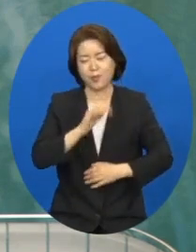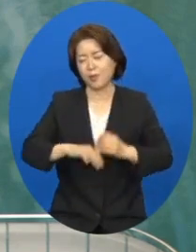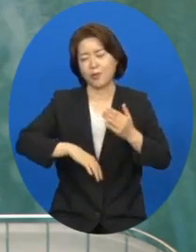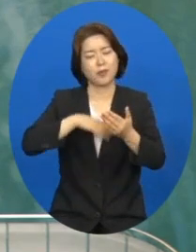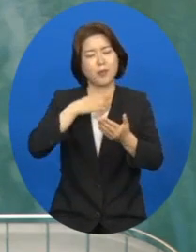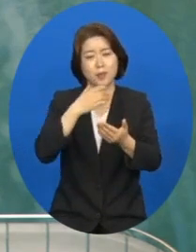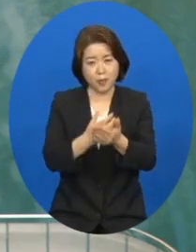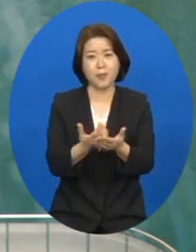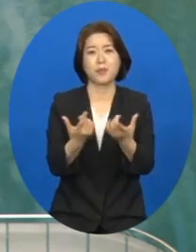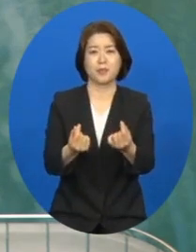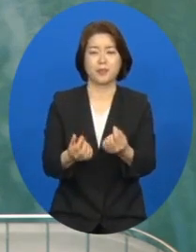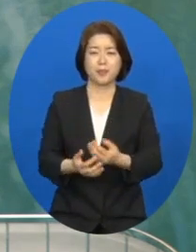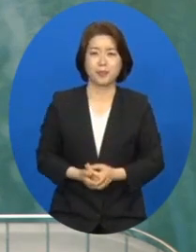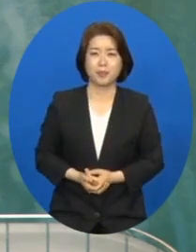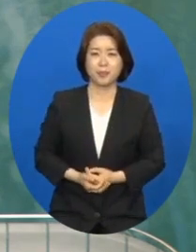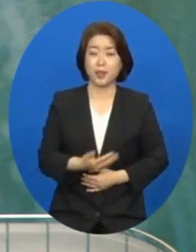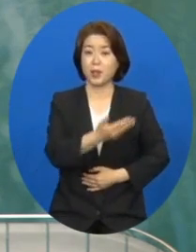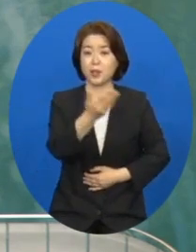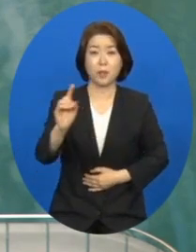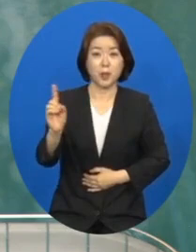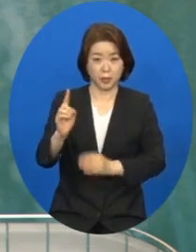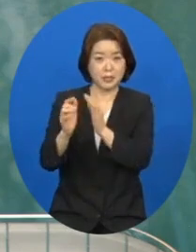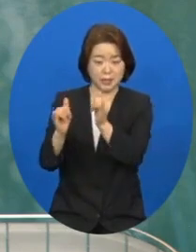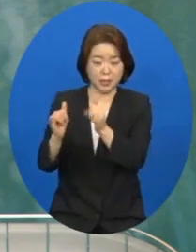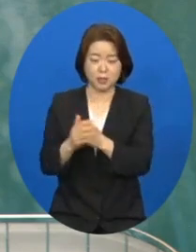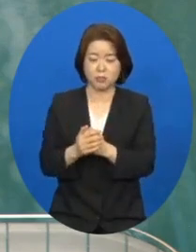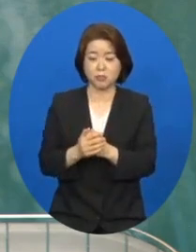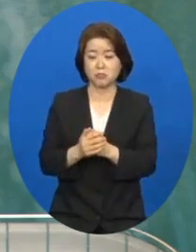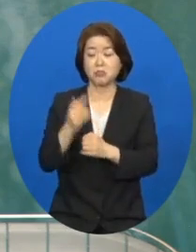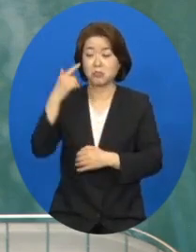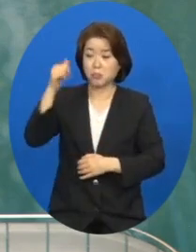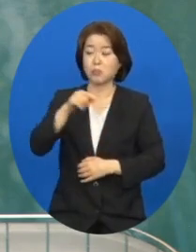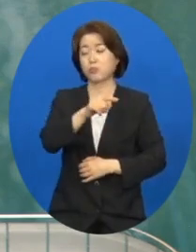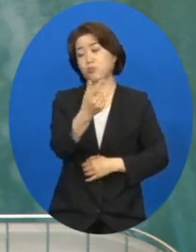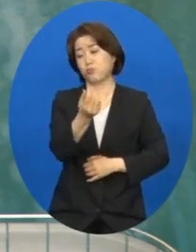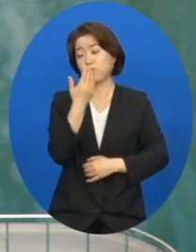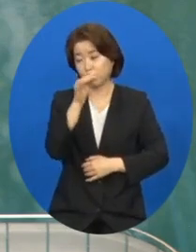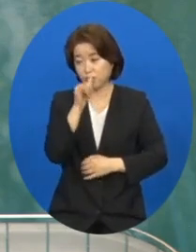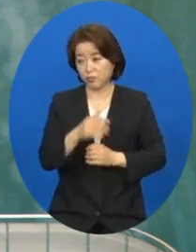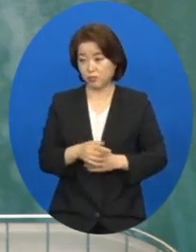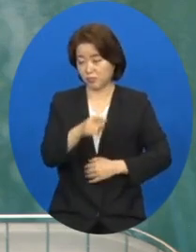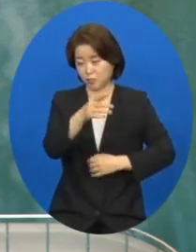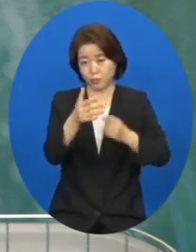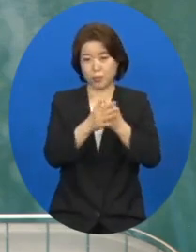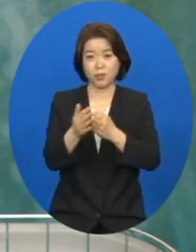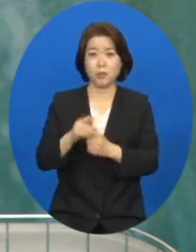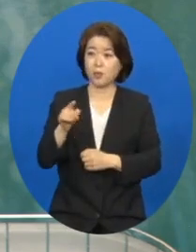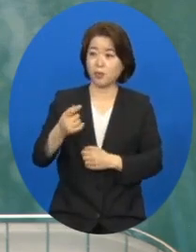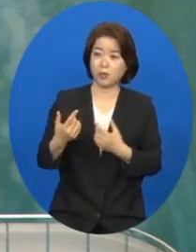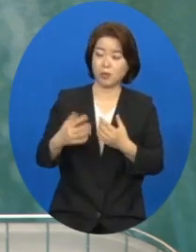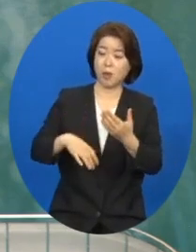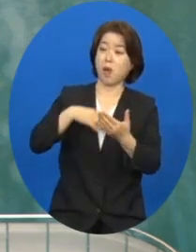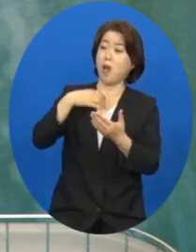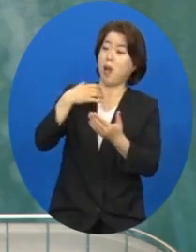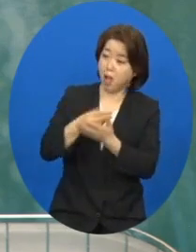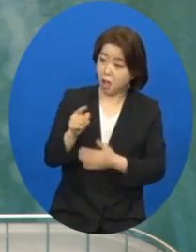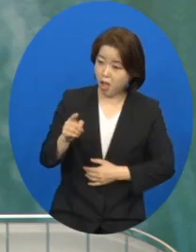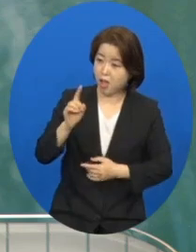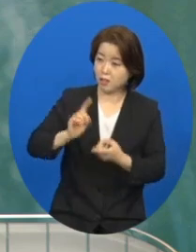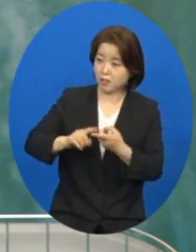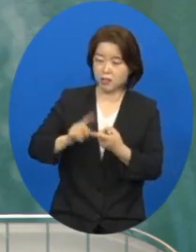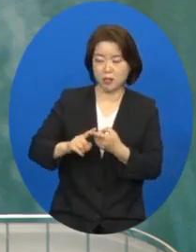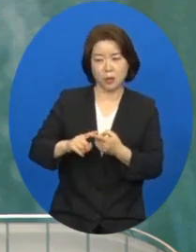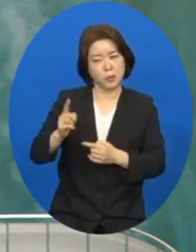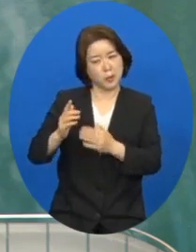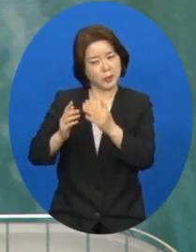감격스럽더라고요. 여러분 중에 어떤 분은 목사님, 아니 그럴 수도 있는 거지. 그것 때문에 그렇게 목사님이 감격하는 것 자체는 좀